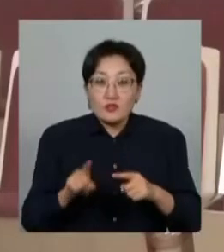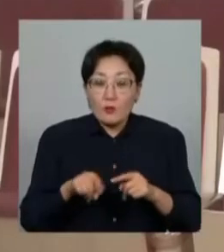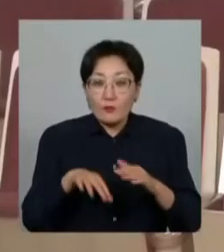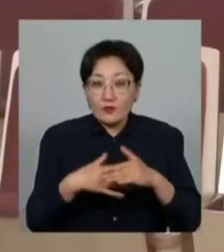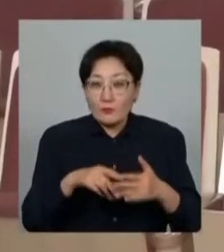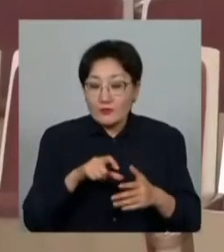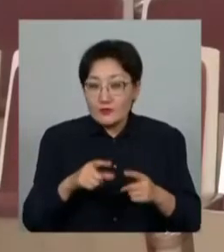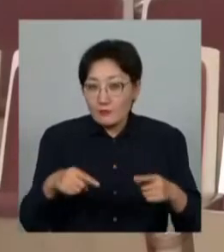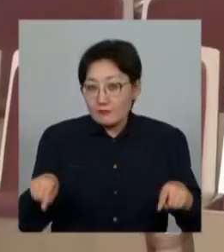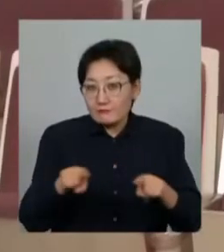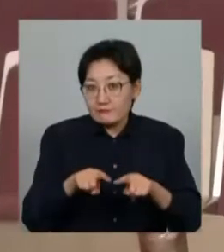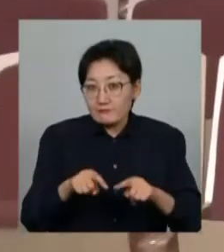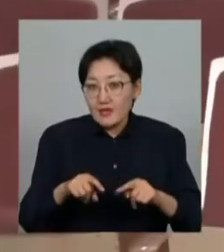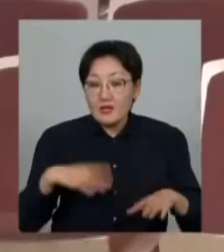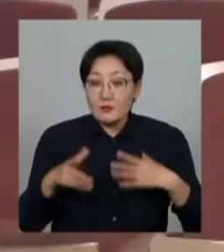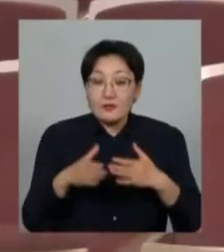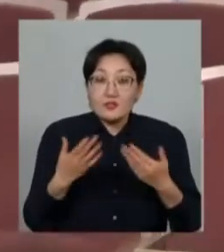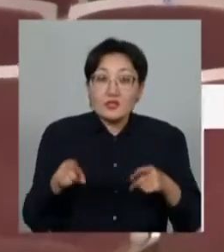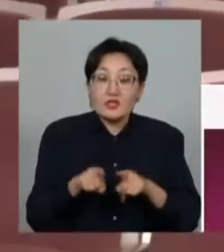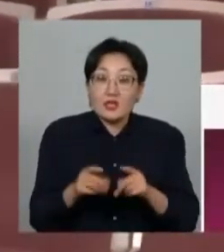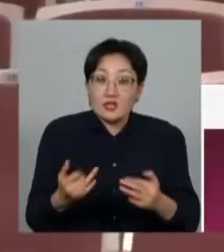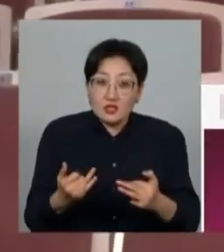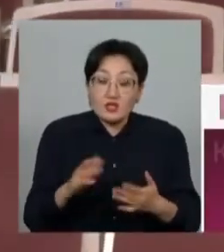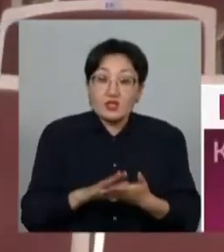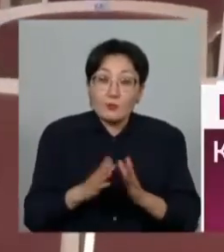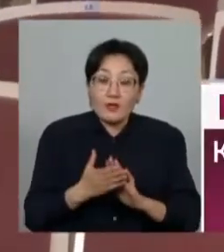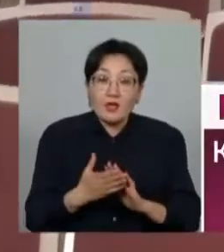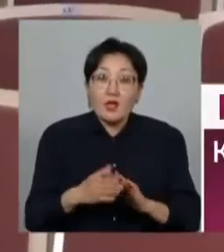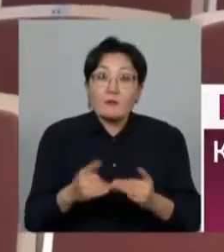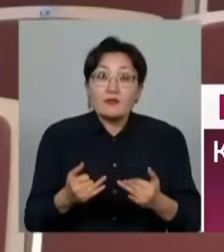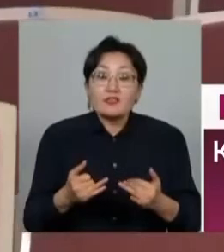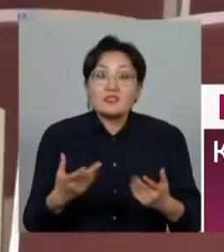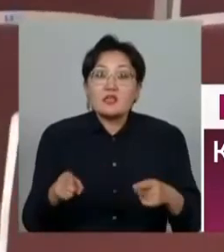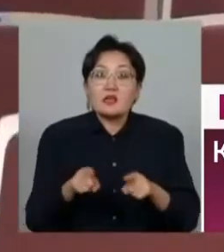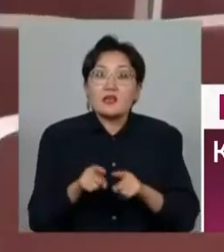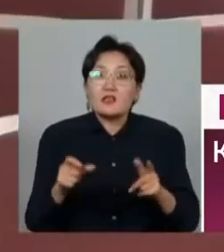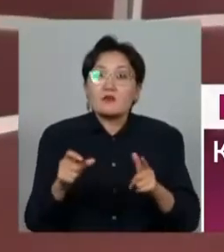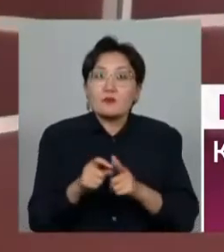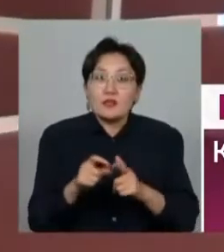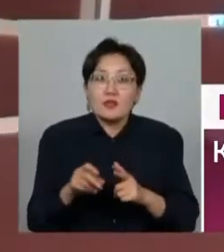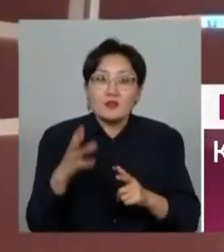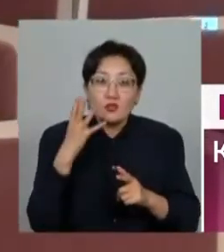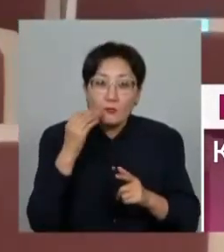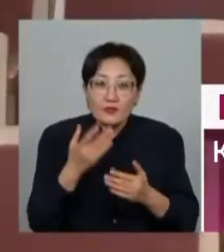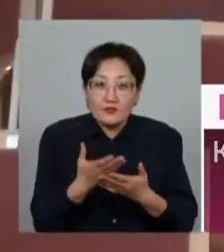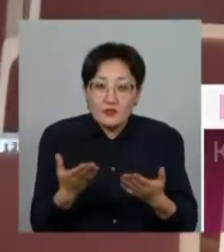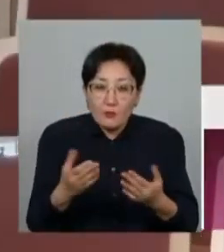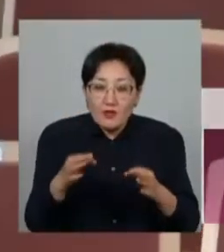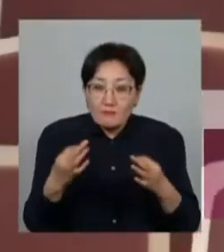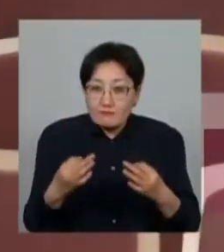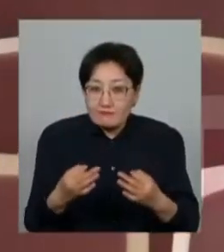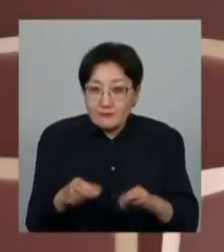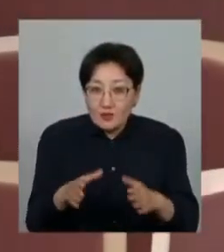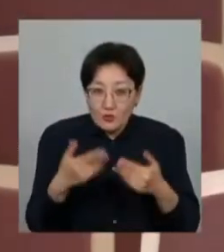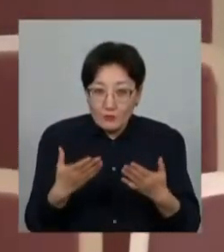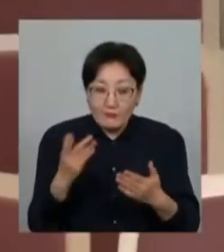зал и никаких домашних репетиций – такова нынешняя реальность. А слово «аншлаг», как и фраза «яблоку негде упасть» сейчас в прошлом. По крайней